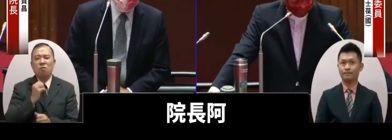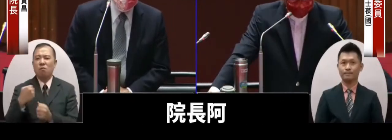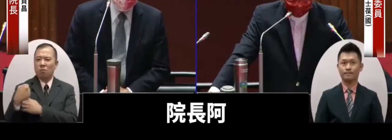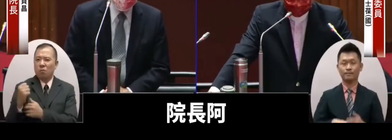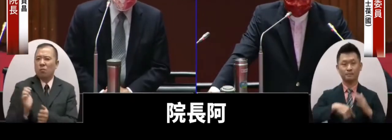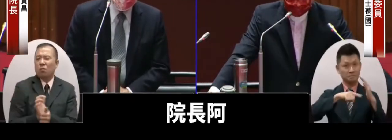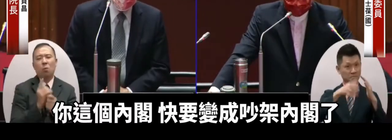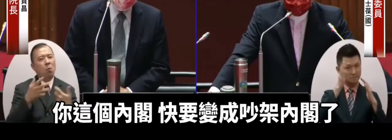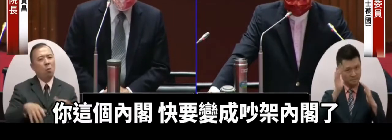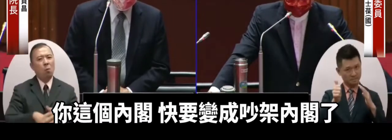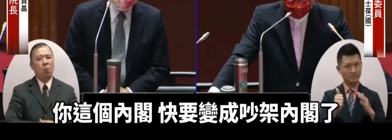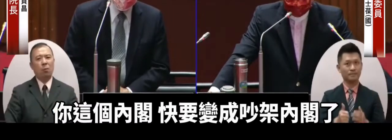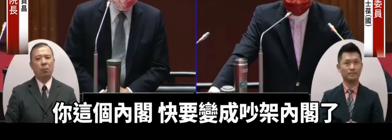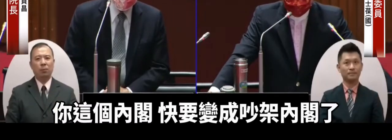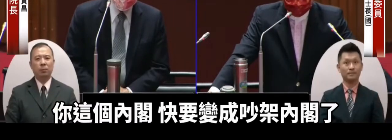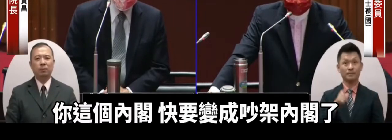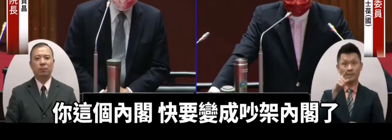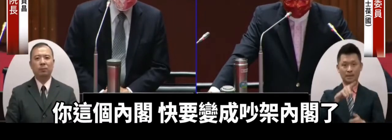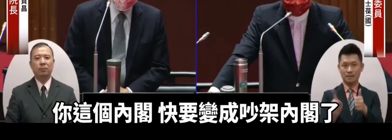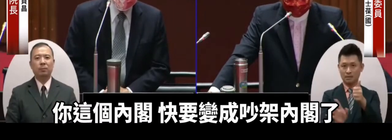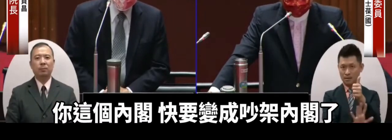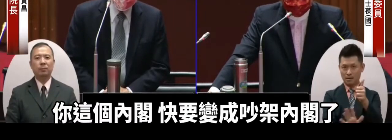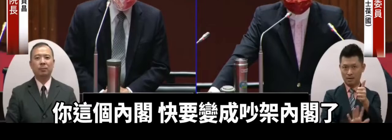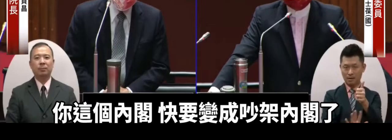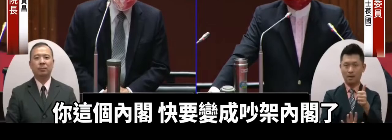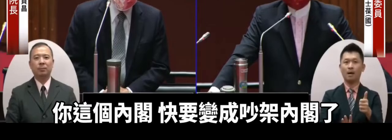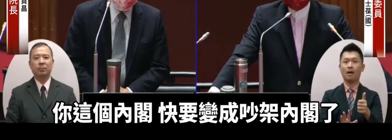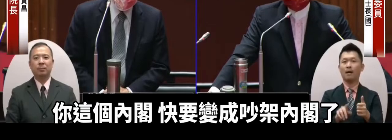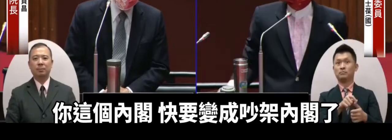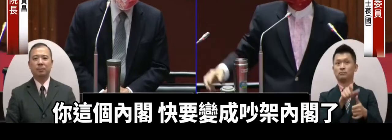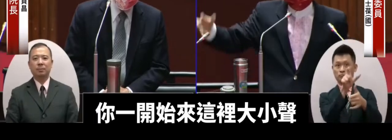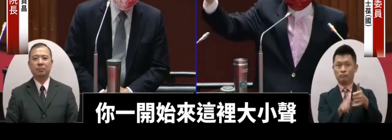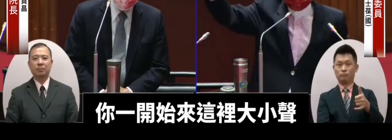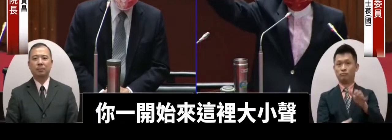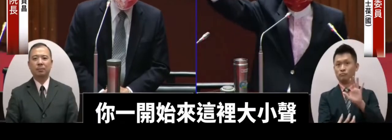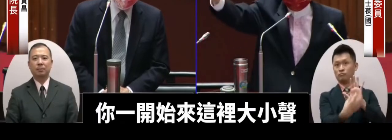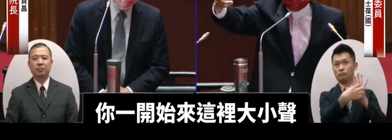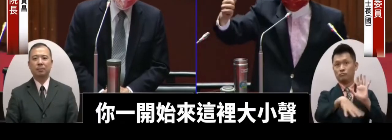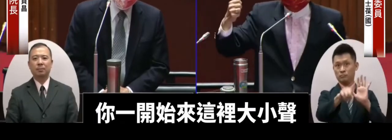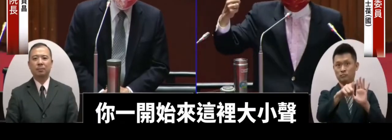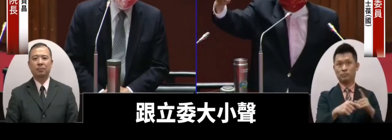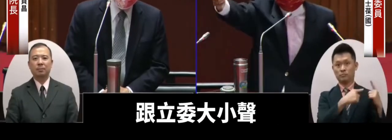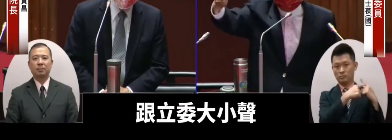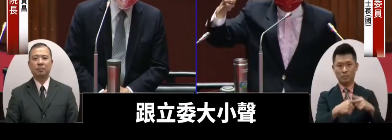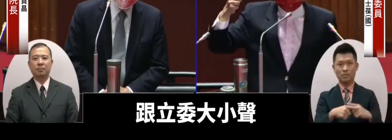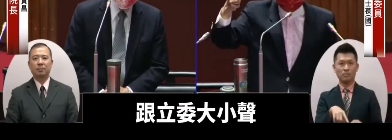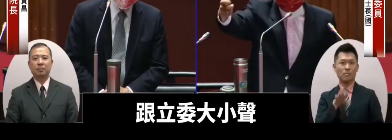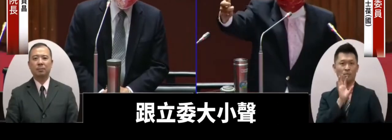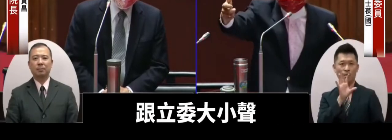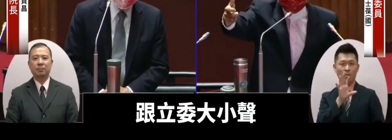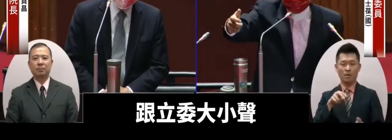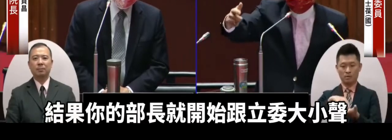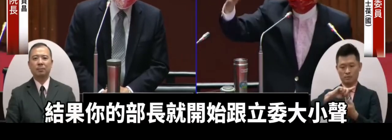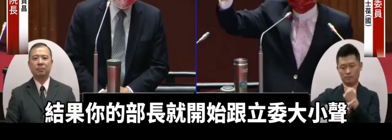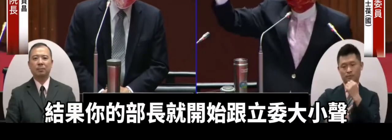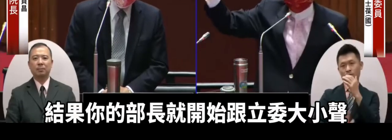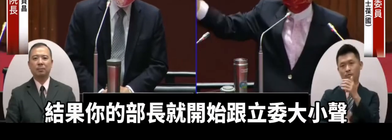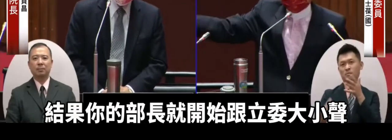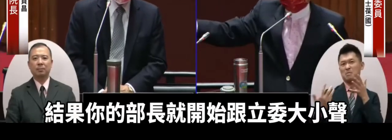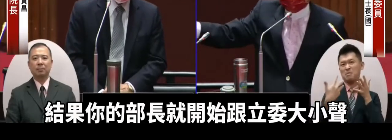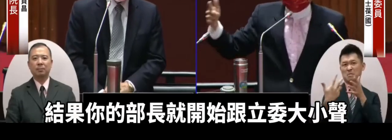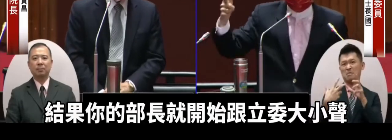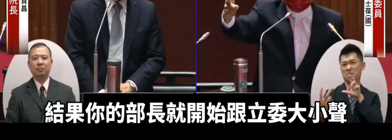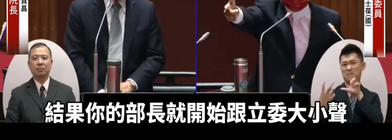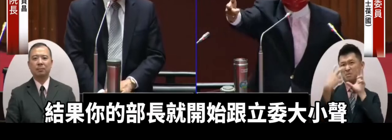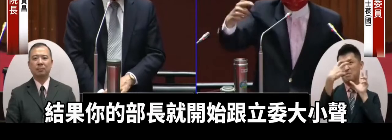长啊，你这个内阁快变成吵架内阁了，你开始来这弄大声声，跟立委大声声，结果你的部